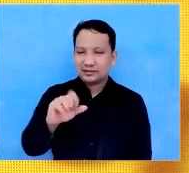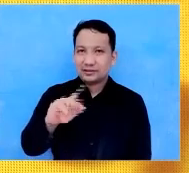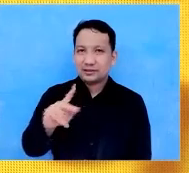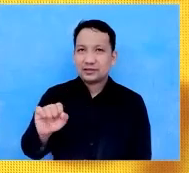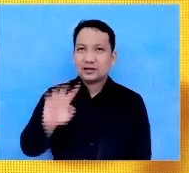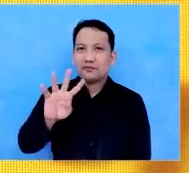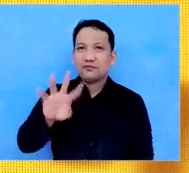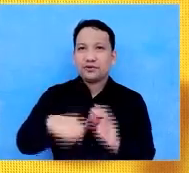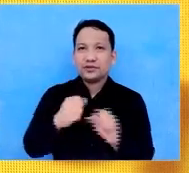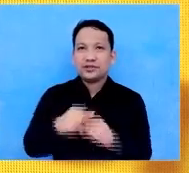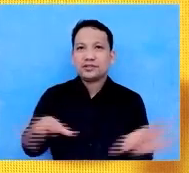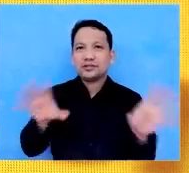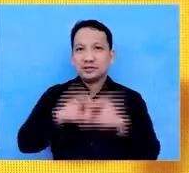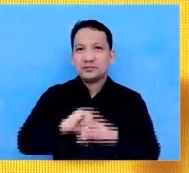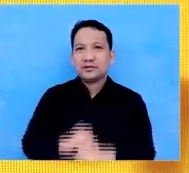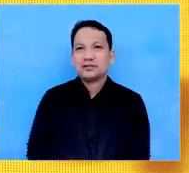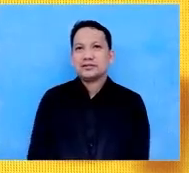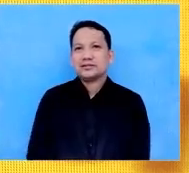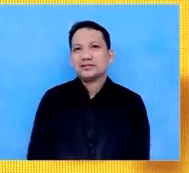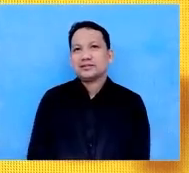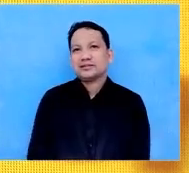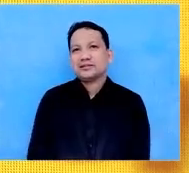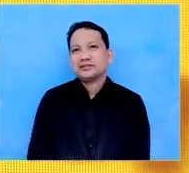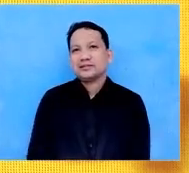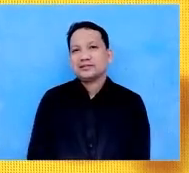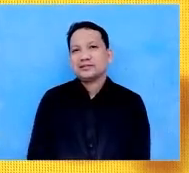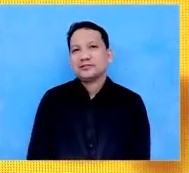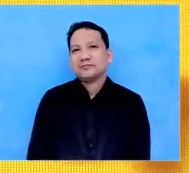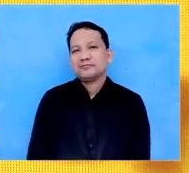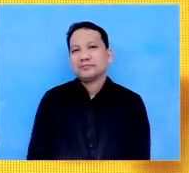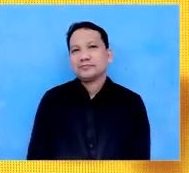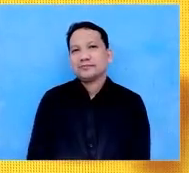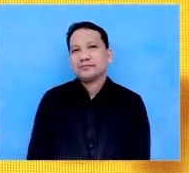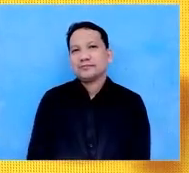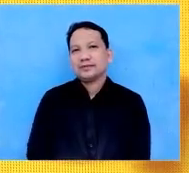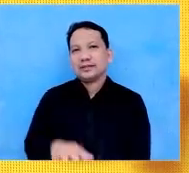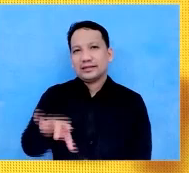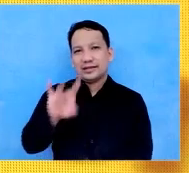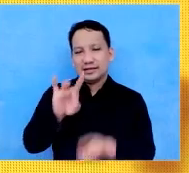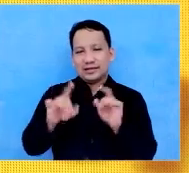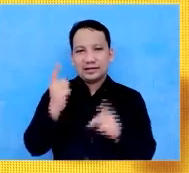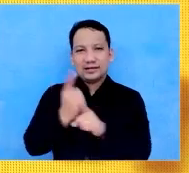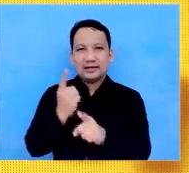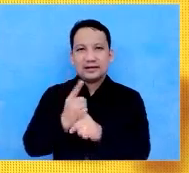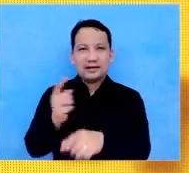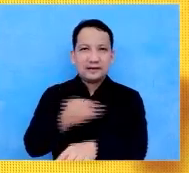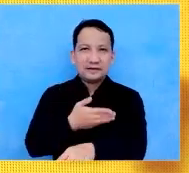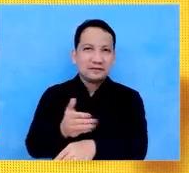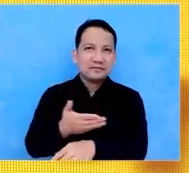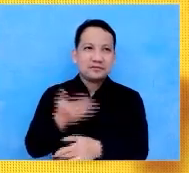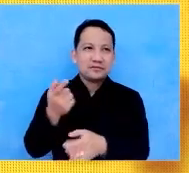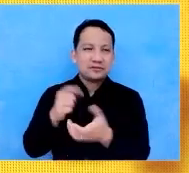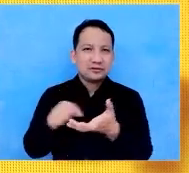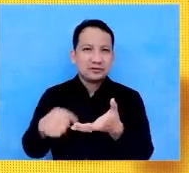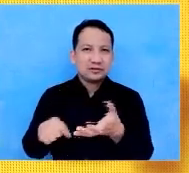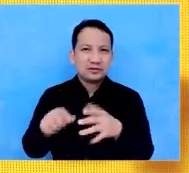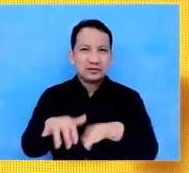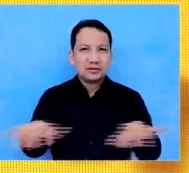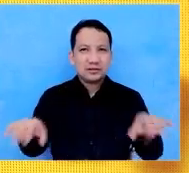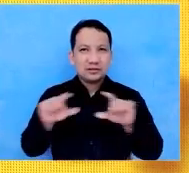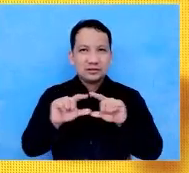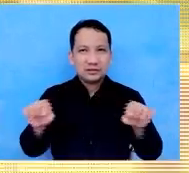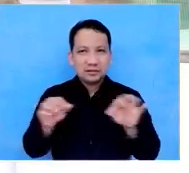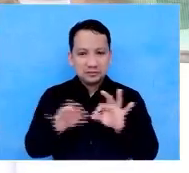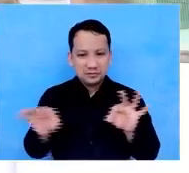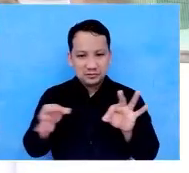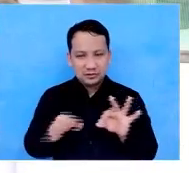4 years to finish. 4 years? Oh, kasi I just couldn't find the right melodies, chorus. Pero yung verse niya, ang tagal na. Ang tanong,